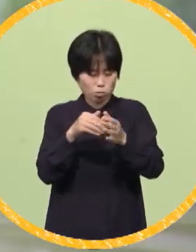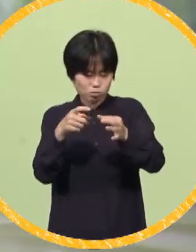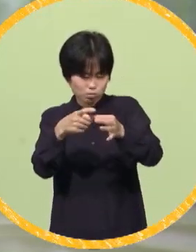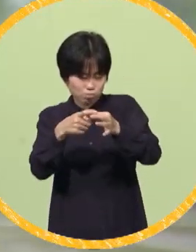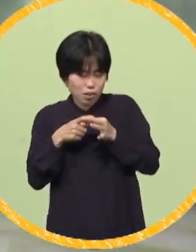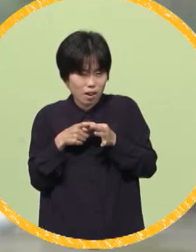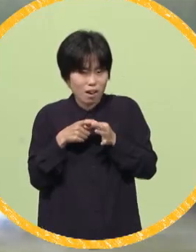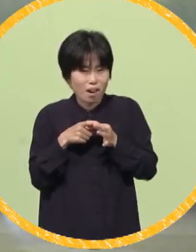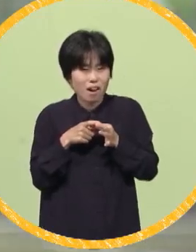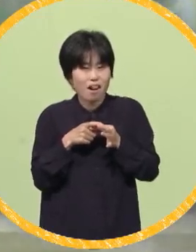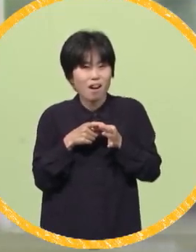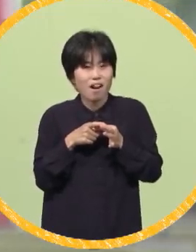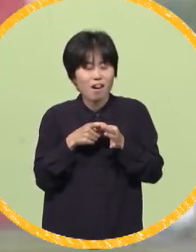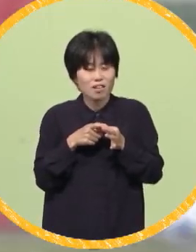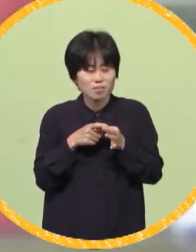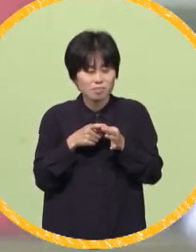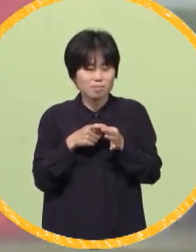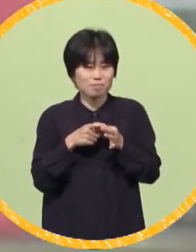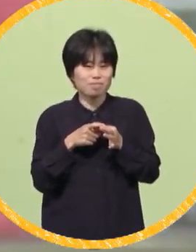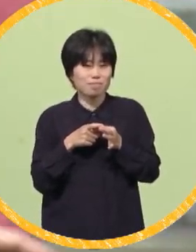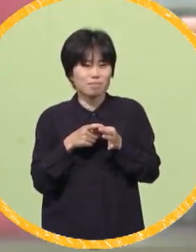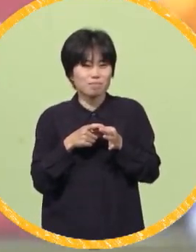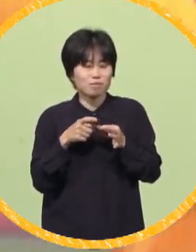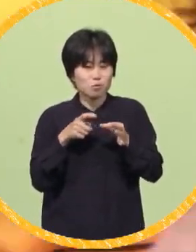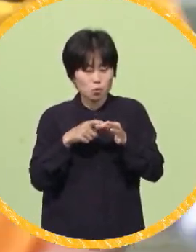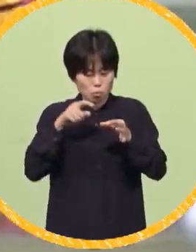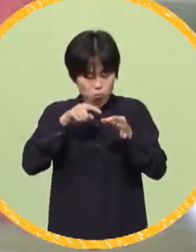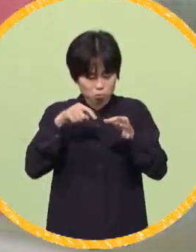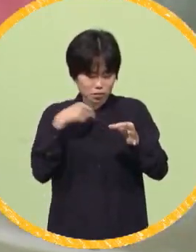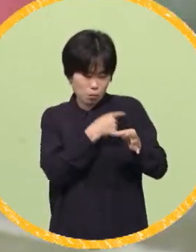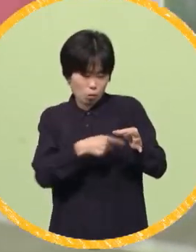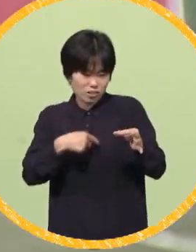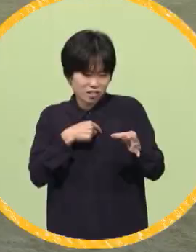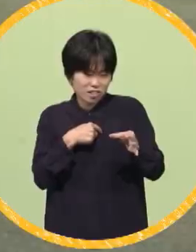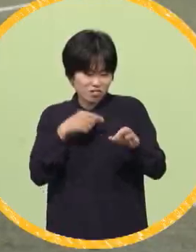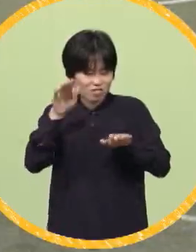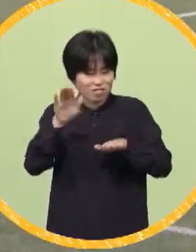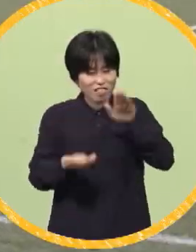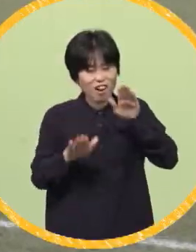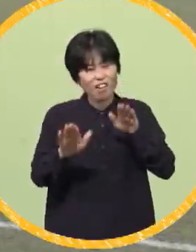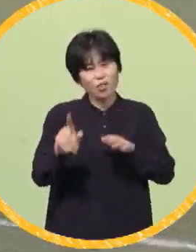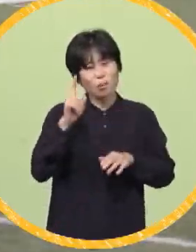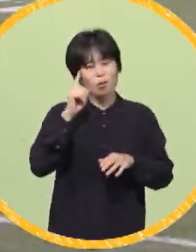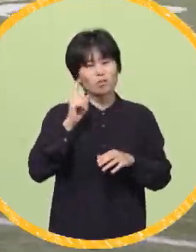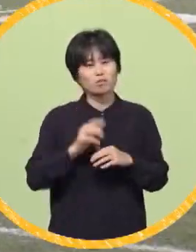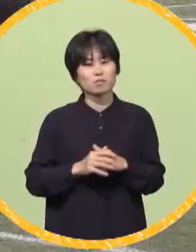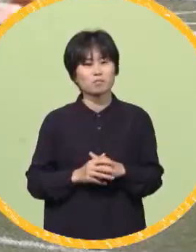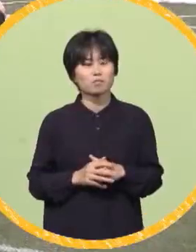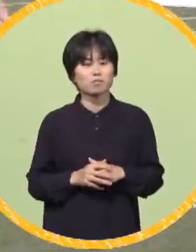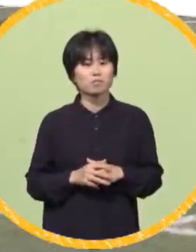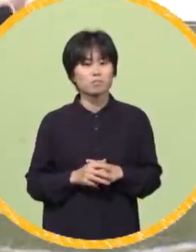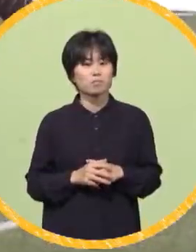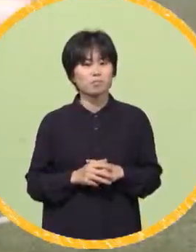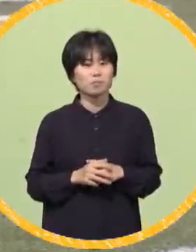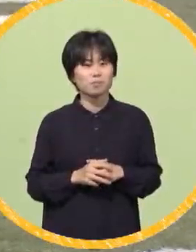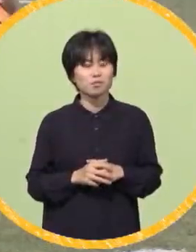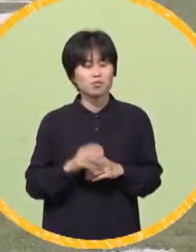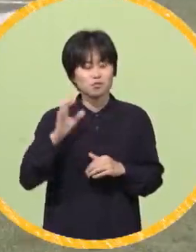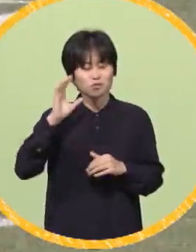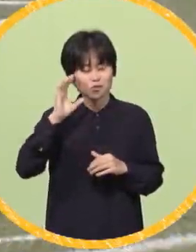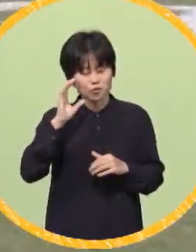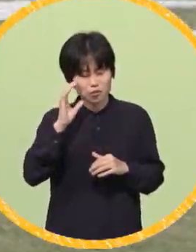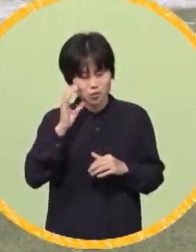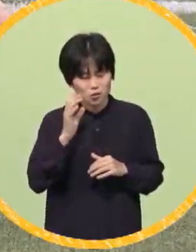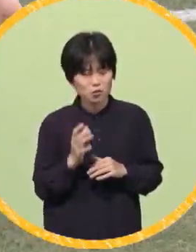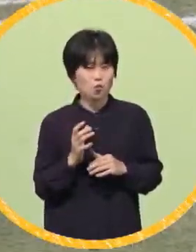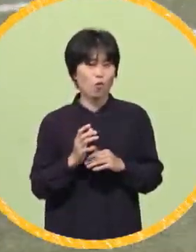歩スライディングしても取るとか、うんうんうんうん、そういうボールへの執着心の差かなと思います、 いやものすごい迫力でした、